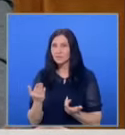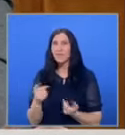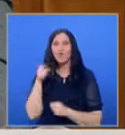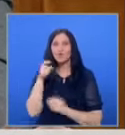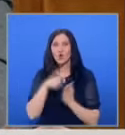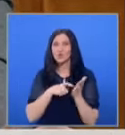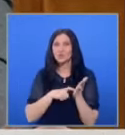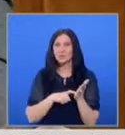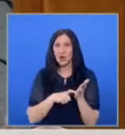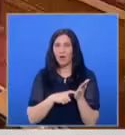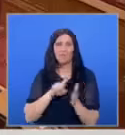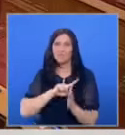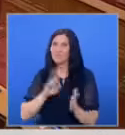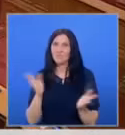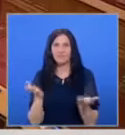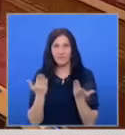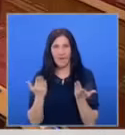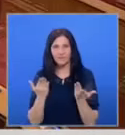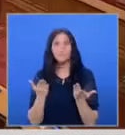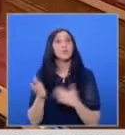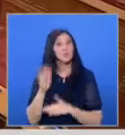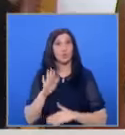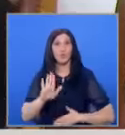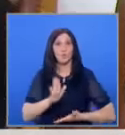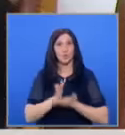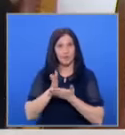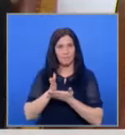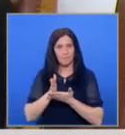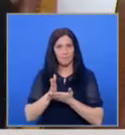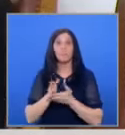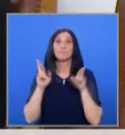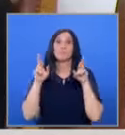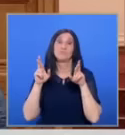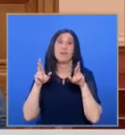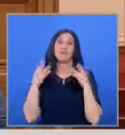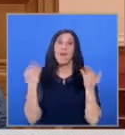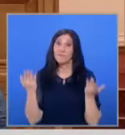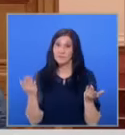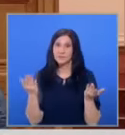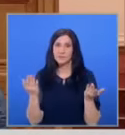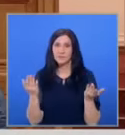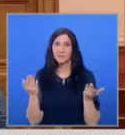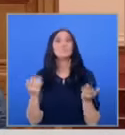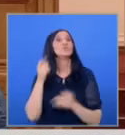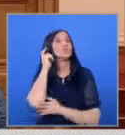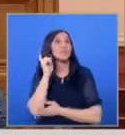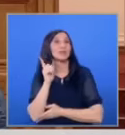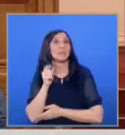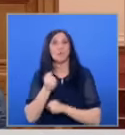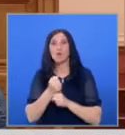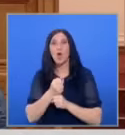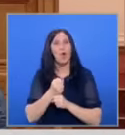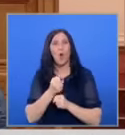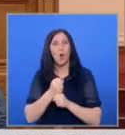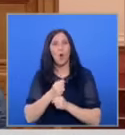този закон не става. Ще го подкрепим. Надявам се, че наказателната колегия и